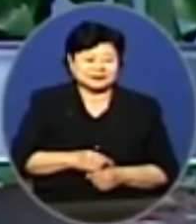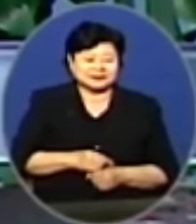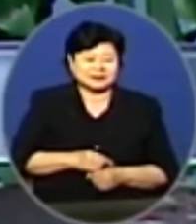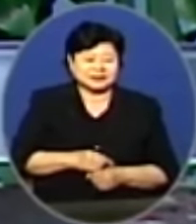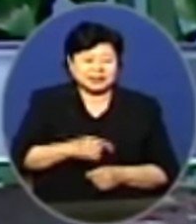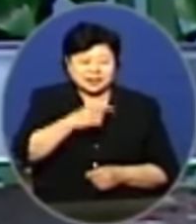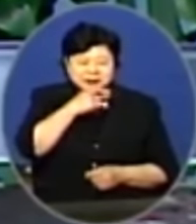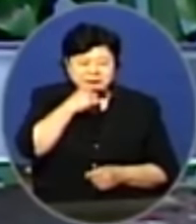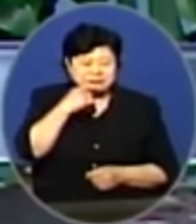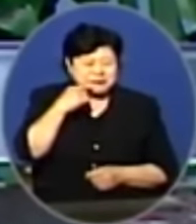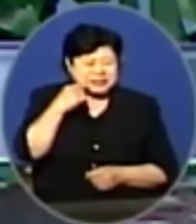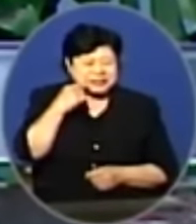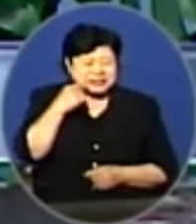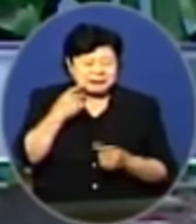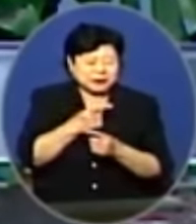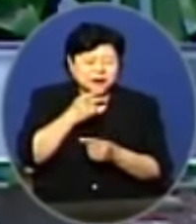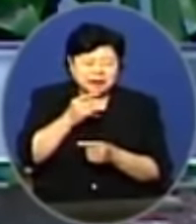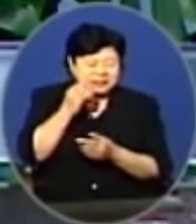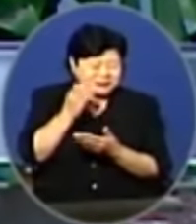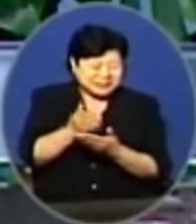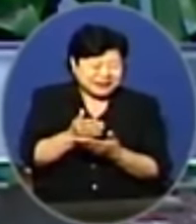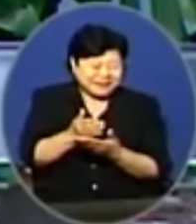투석. 이제 투석 한다고 말하지 마시고